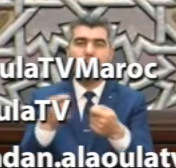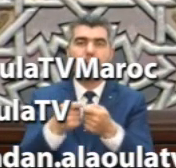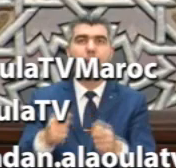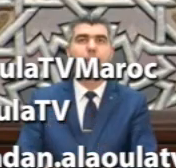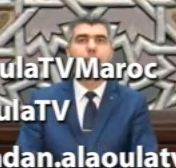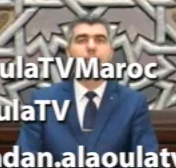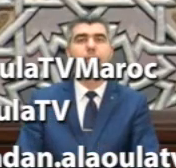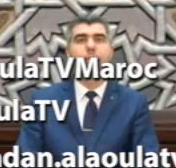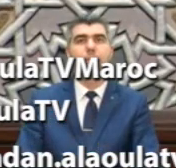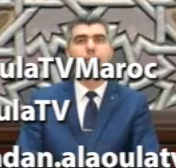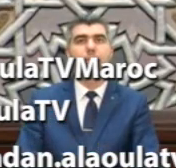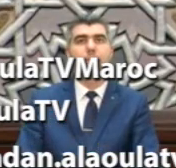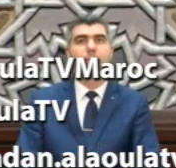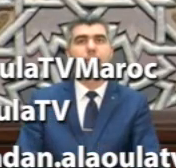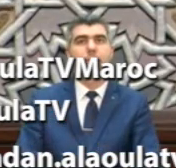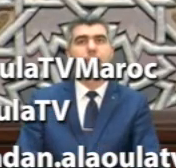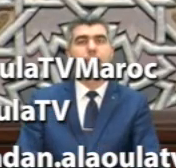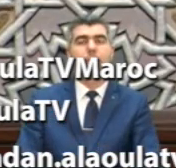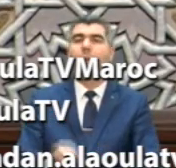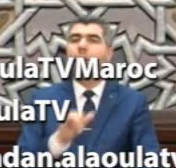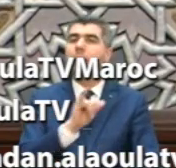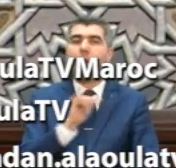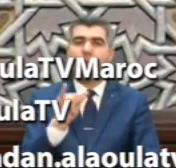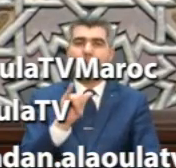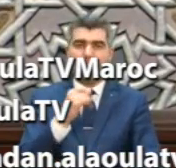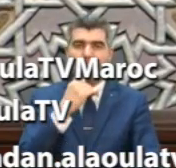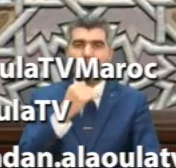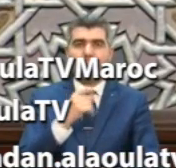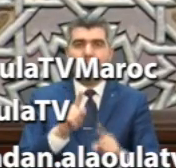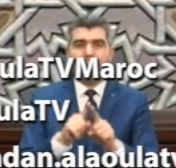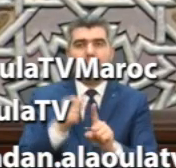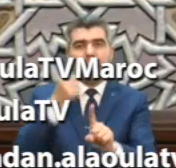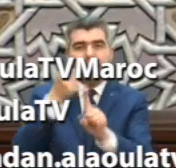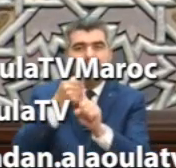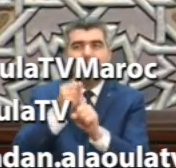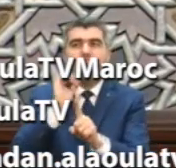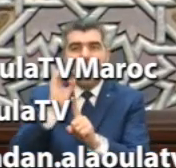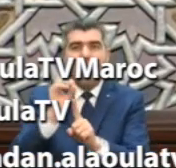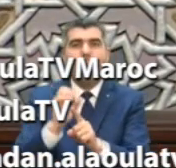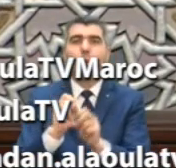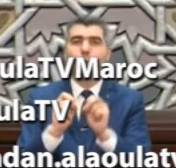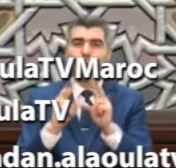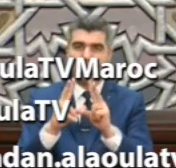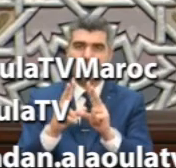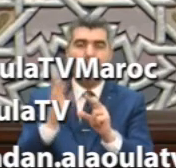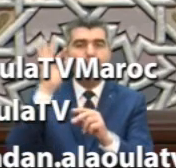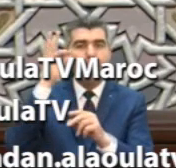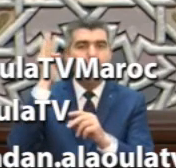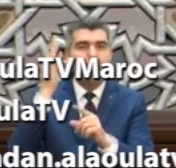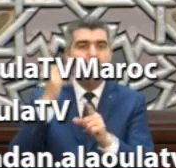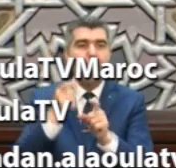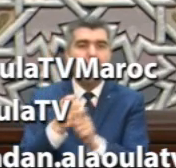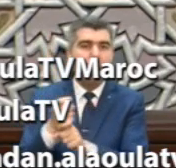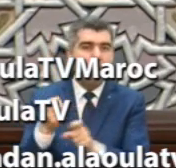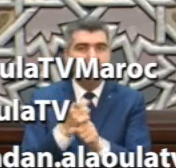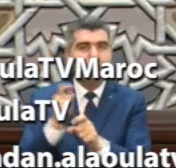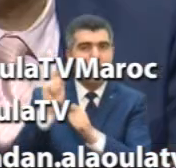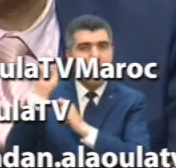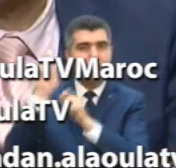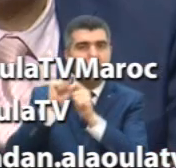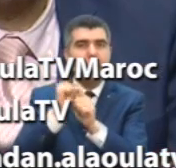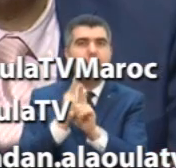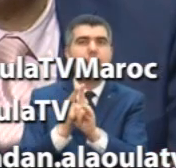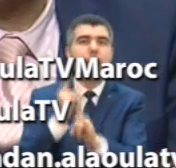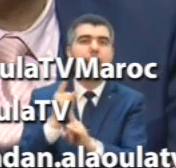سيد النائب. سيد الوزير، لا احد ينكر المجهودات المبذوله من طرف المندوبيه الساميه لقدماء المقاومين